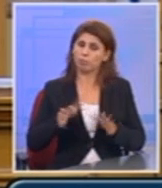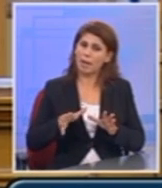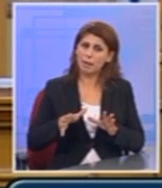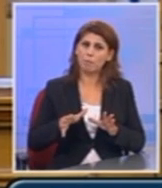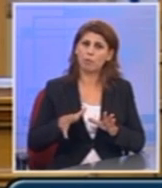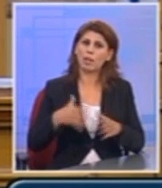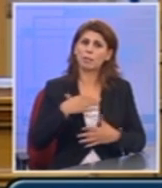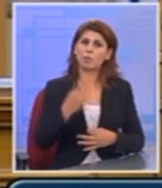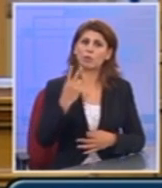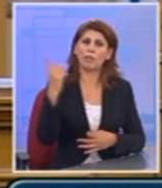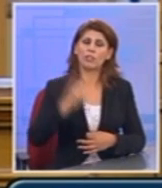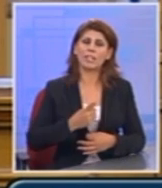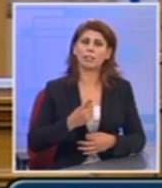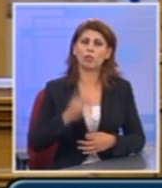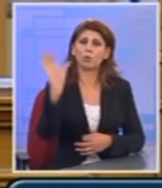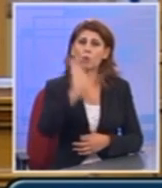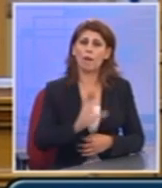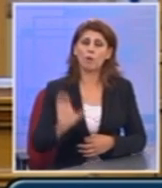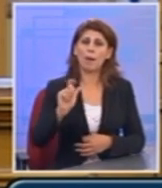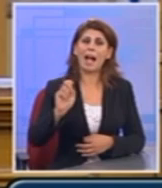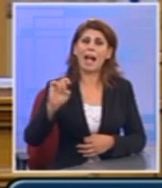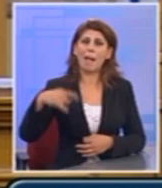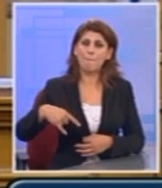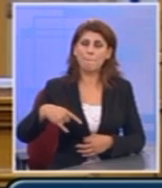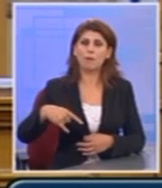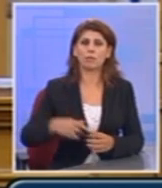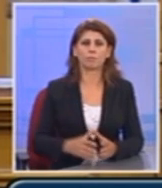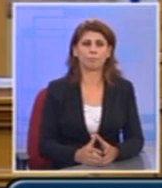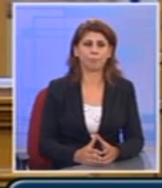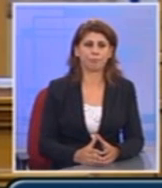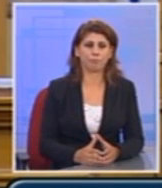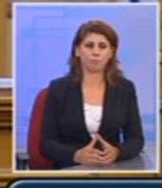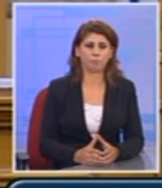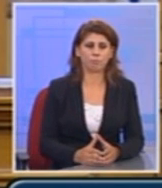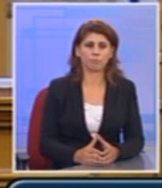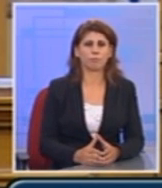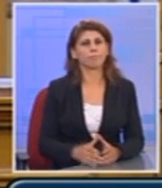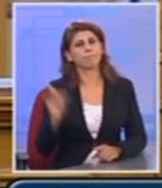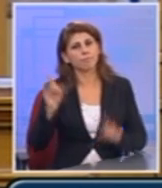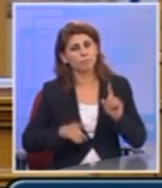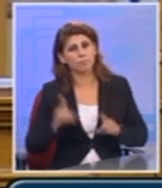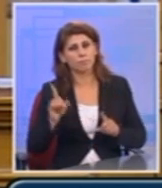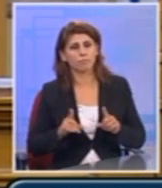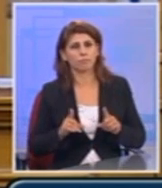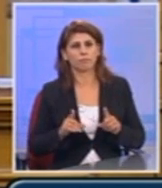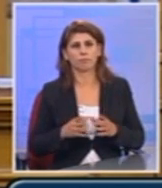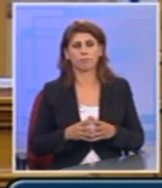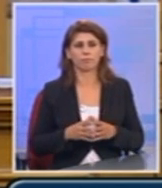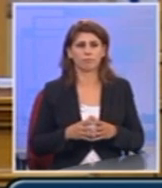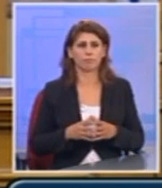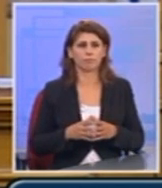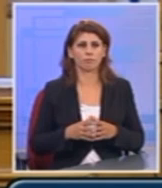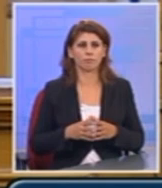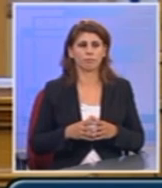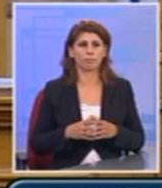αντιπροσωπεύει 2% του ευρωπαϊκού αεπ και κάποια διδάγματα της από